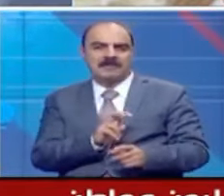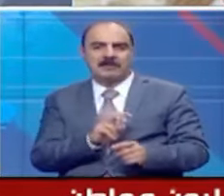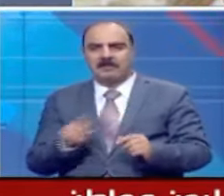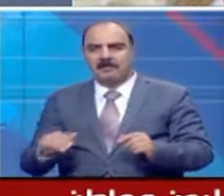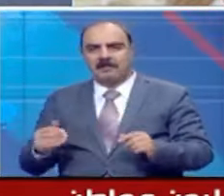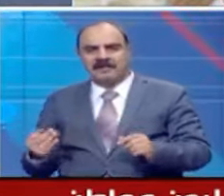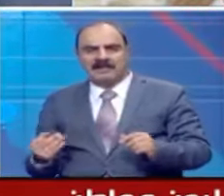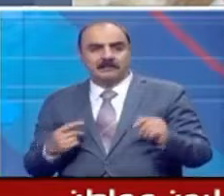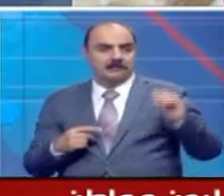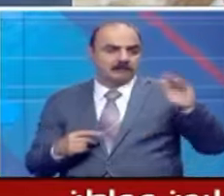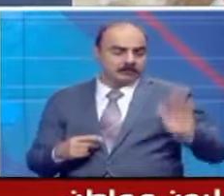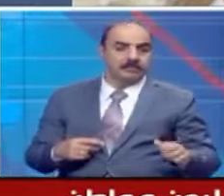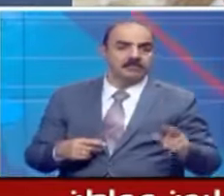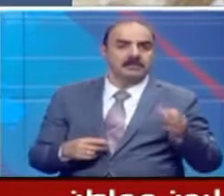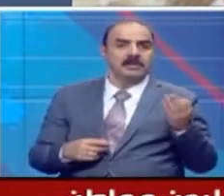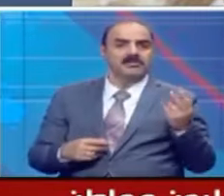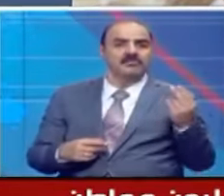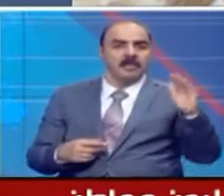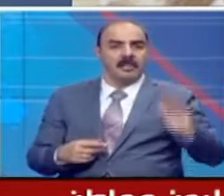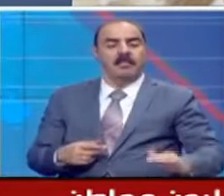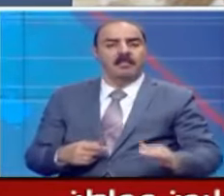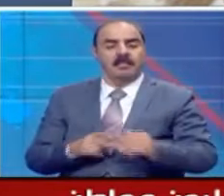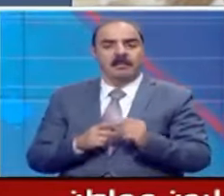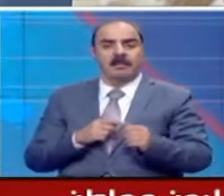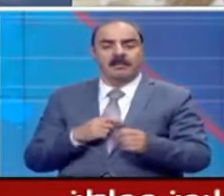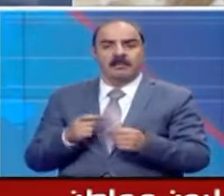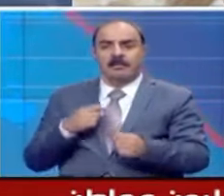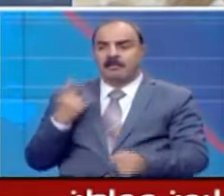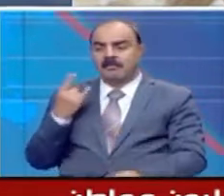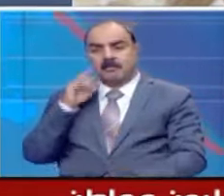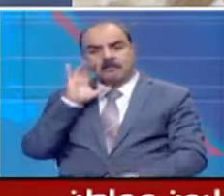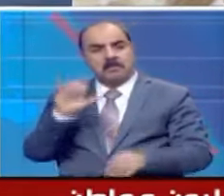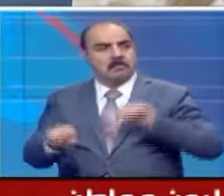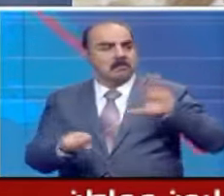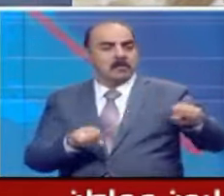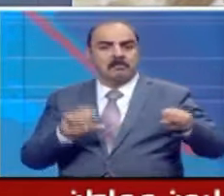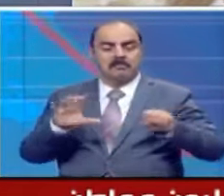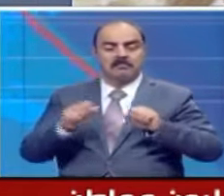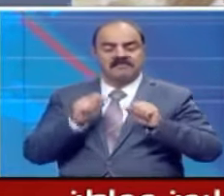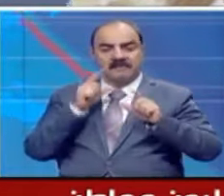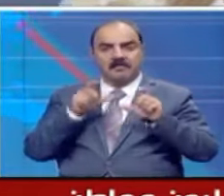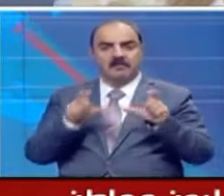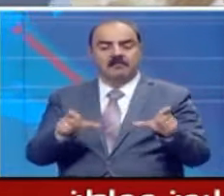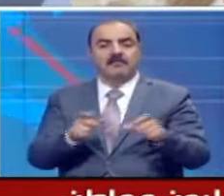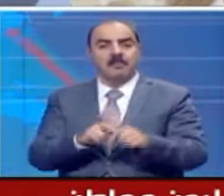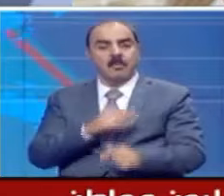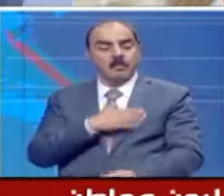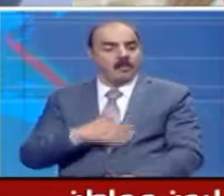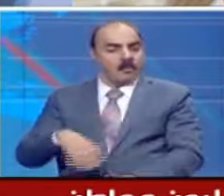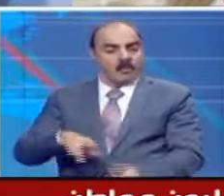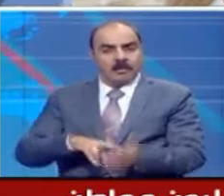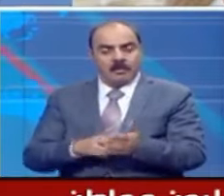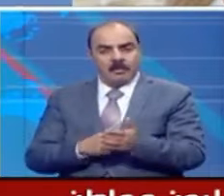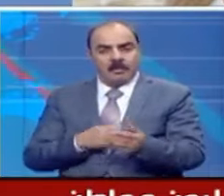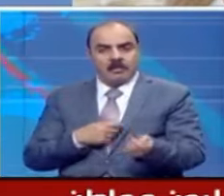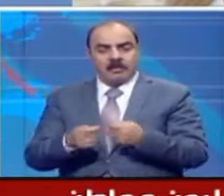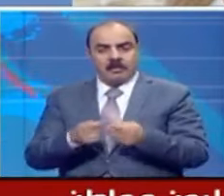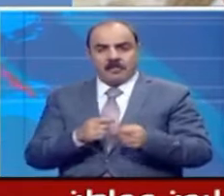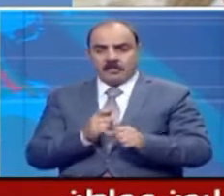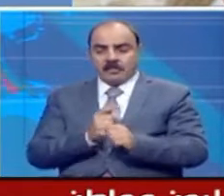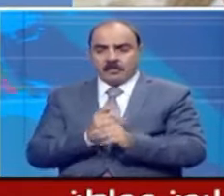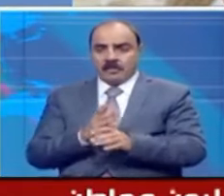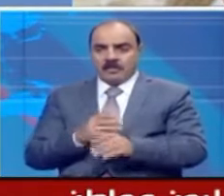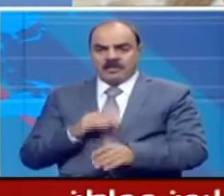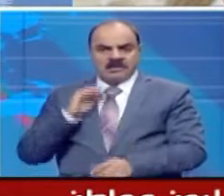وبالتالي الضربات الاستباقية من قبل رجال الشرطة، بالإضافة أيضا إلى يقظة الدولة والجهاز المصرفي